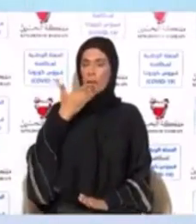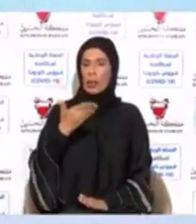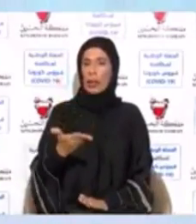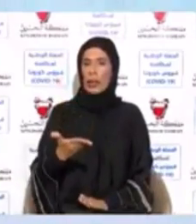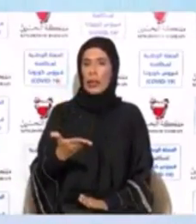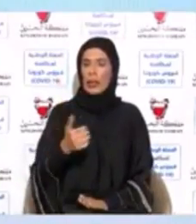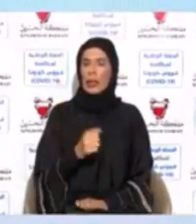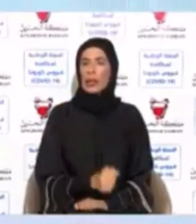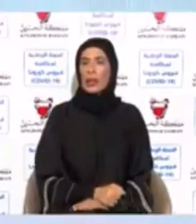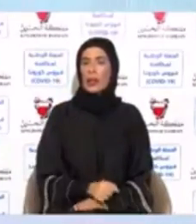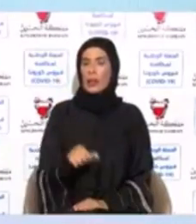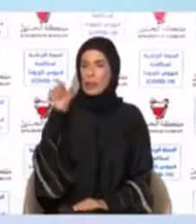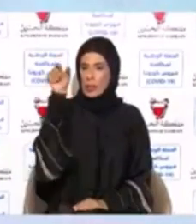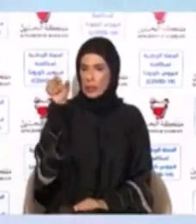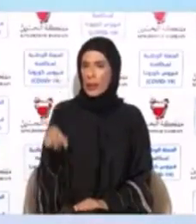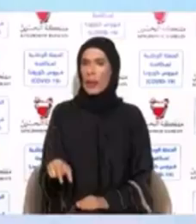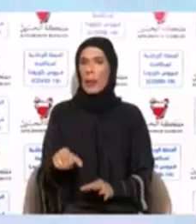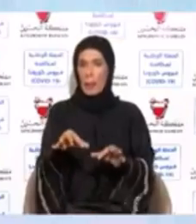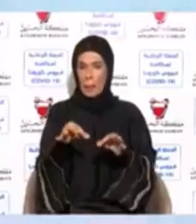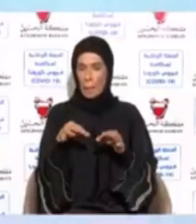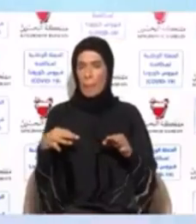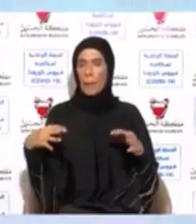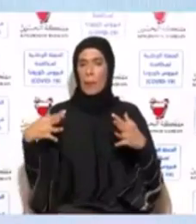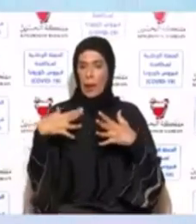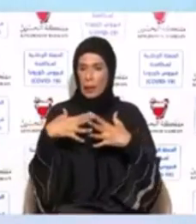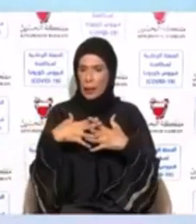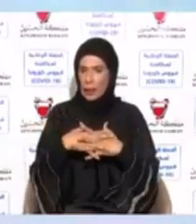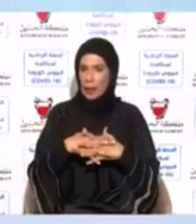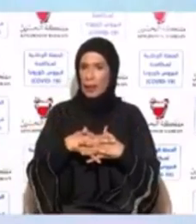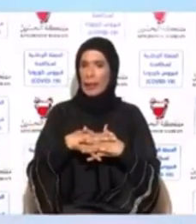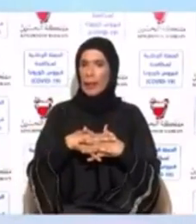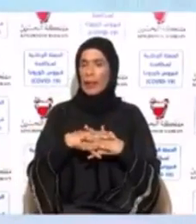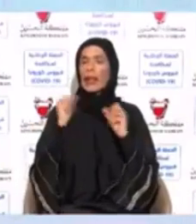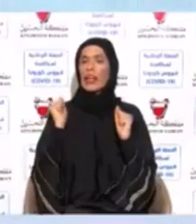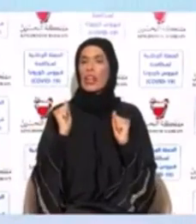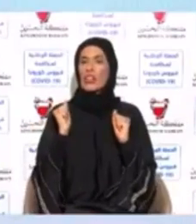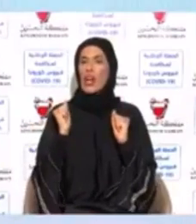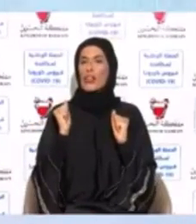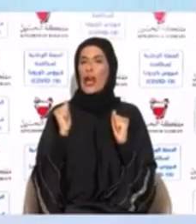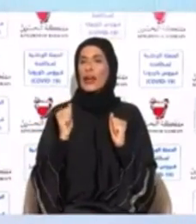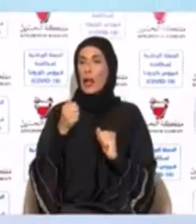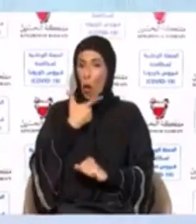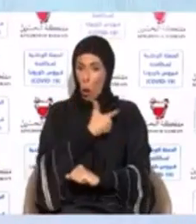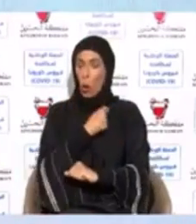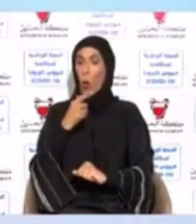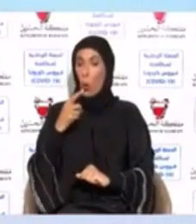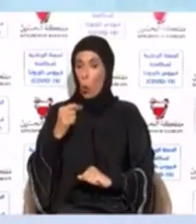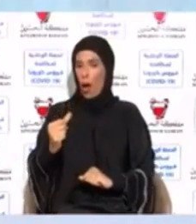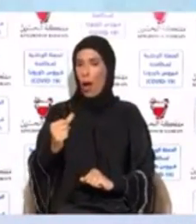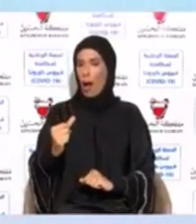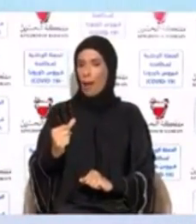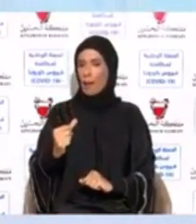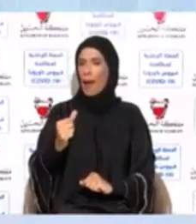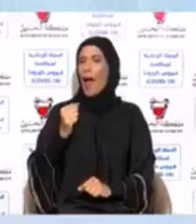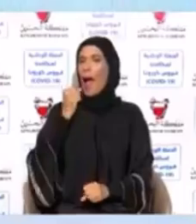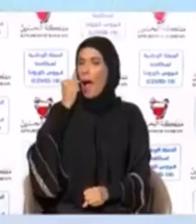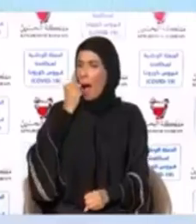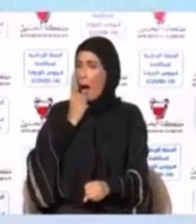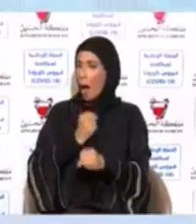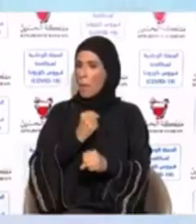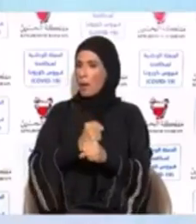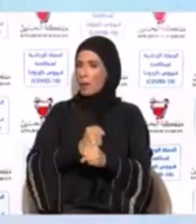فرد يحرص أن يشارك على هذه التجربة السريرية، سيترك فعلا بصمة يعني